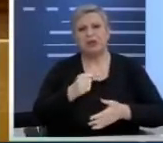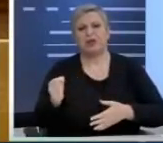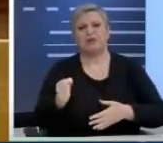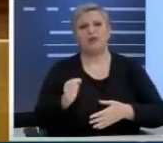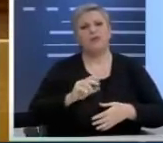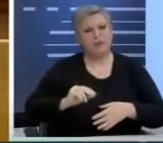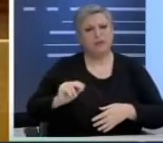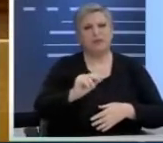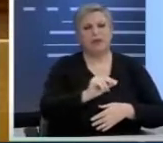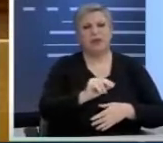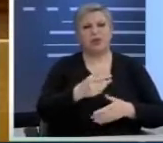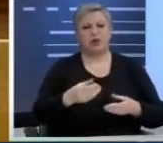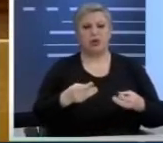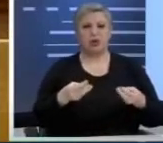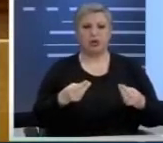τώρα σε ένα ερώτημα που